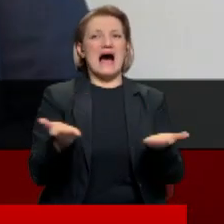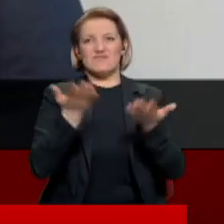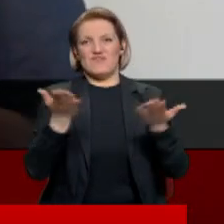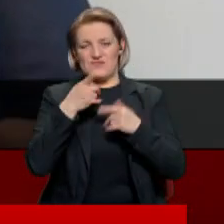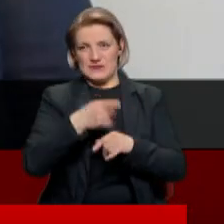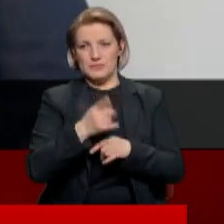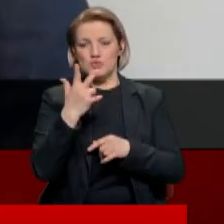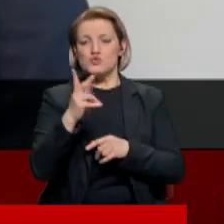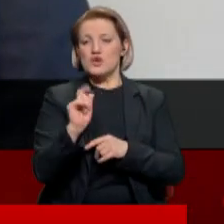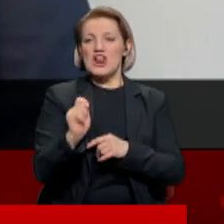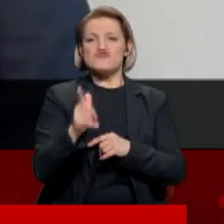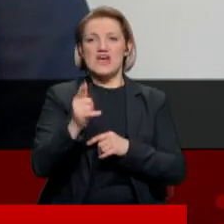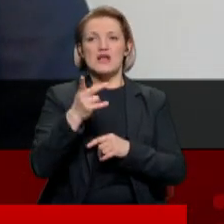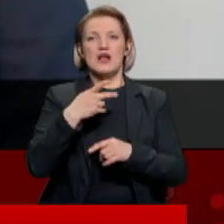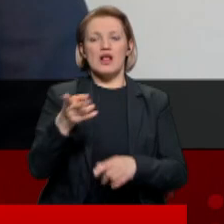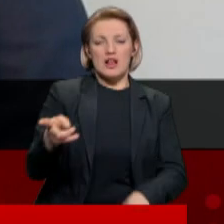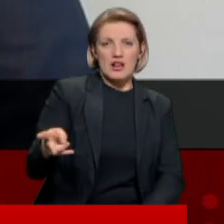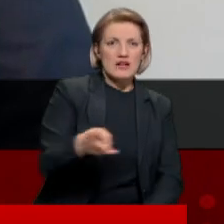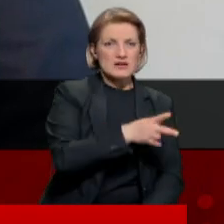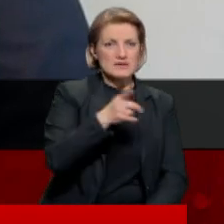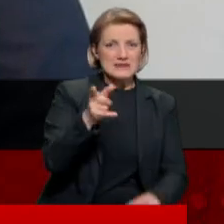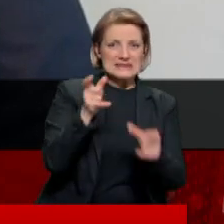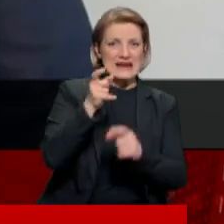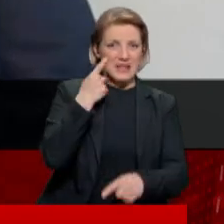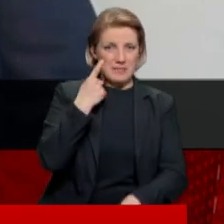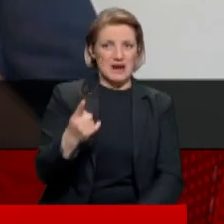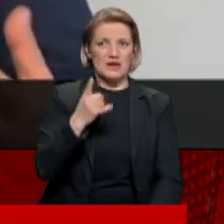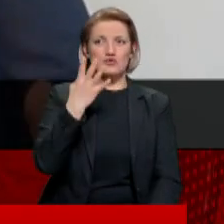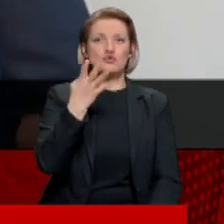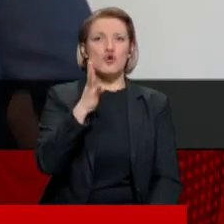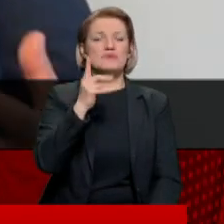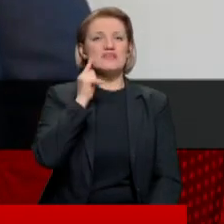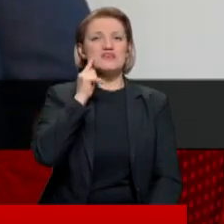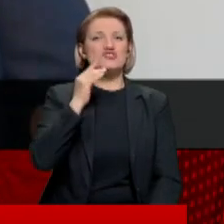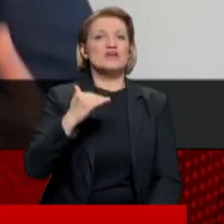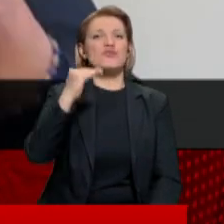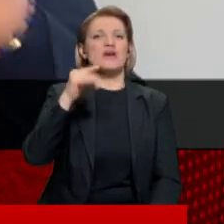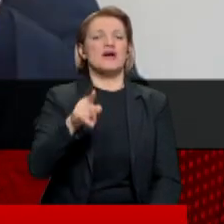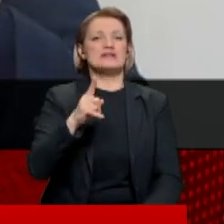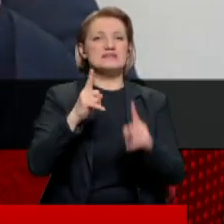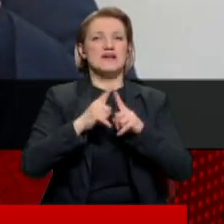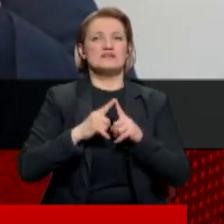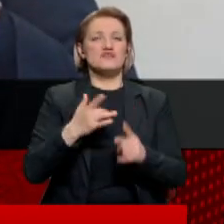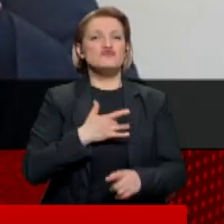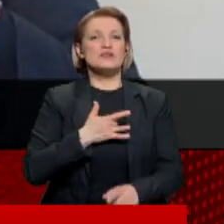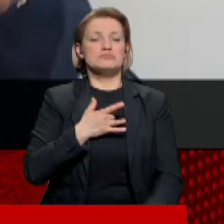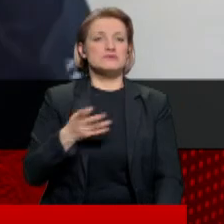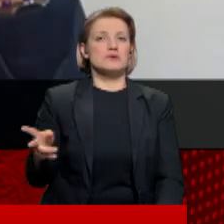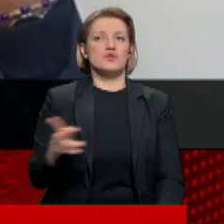çok 3 ilçenin can kaybını dikkate aldığınız zaman bile 4000'i geçen sayılarda biz canımızı